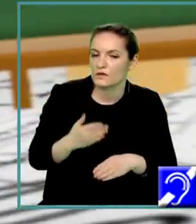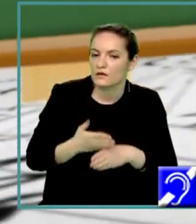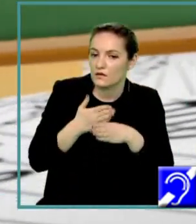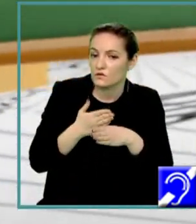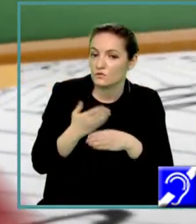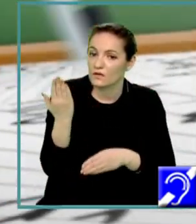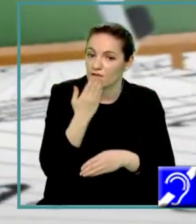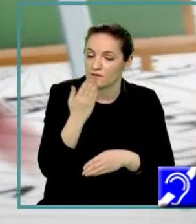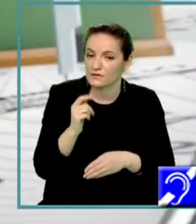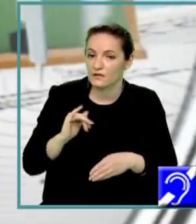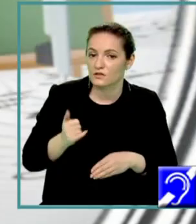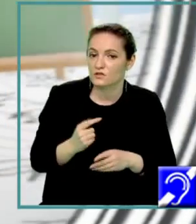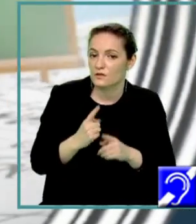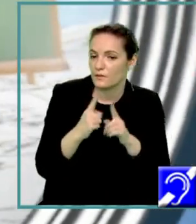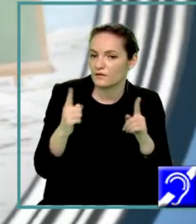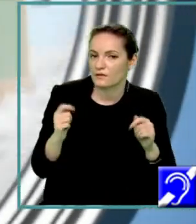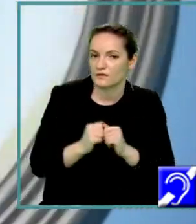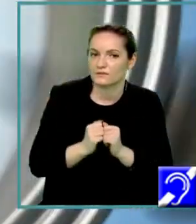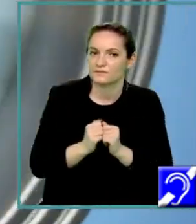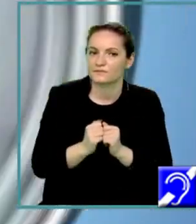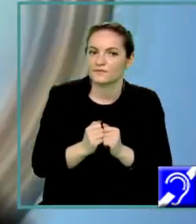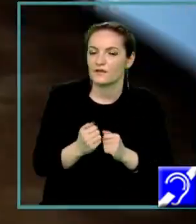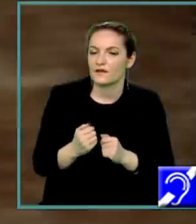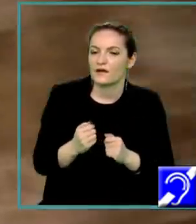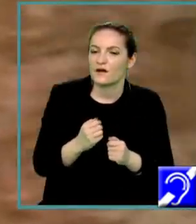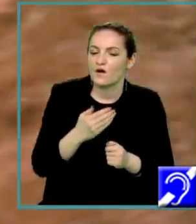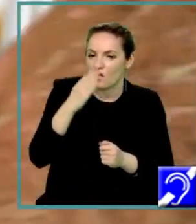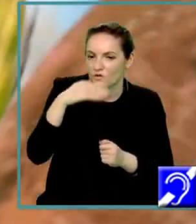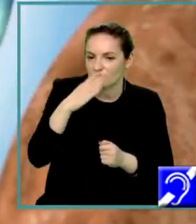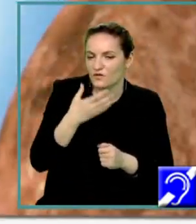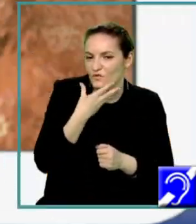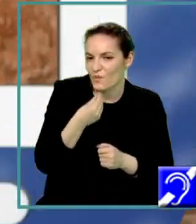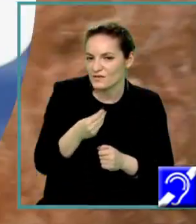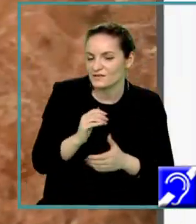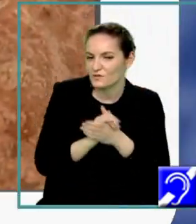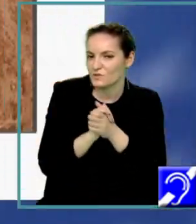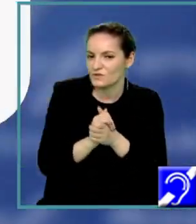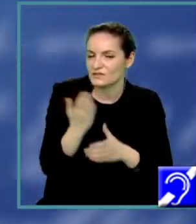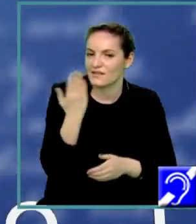dedicate învățământului online. Vă doresc o zi frumoasă și spor la învățat!